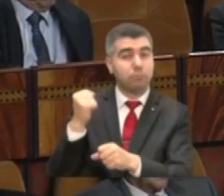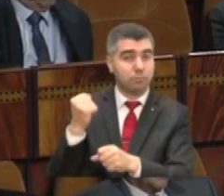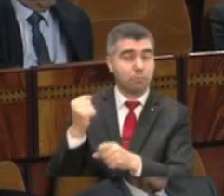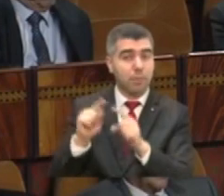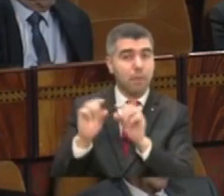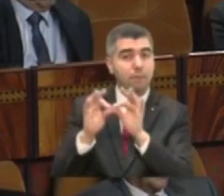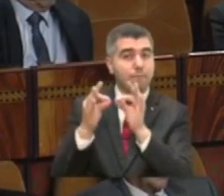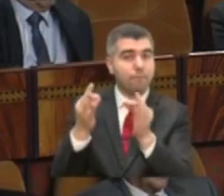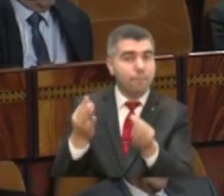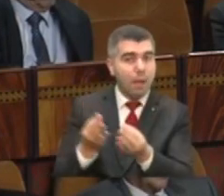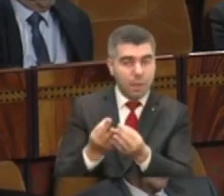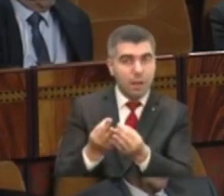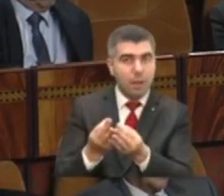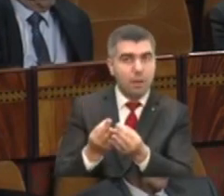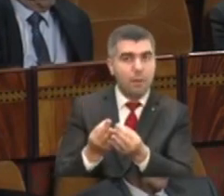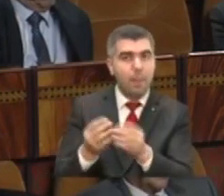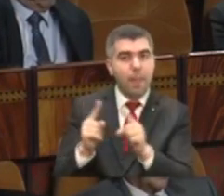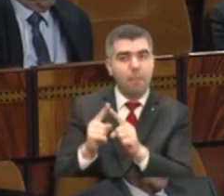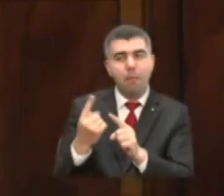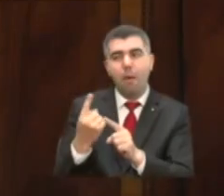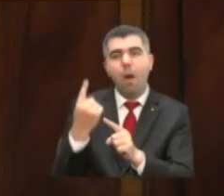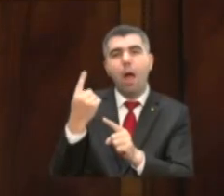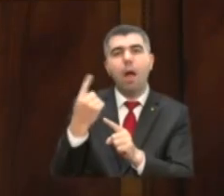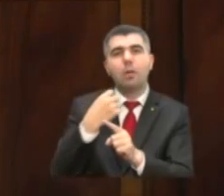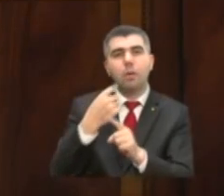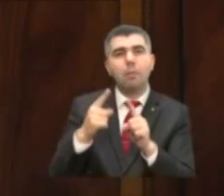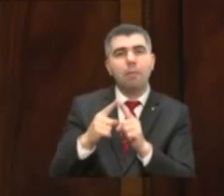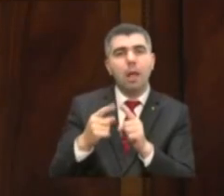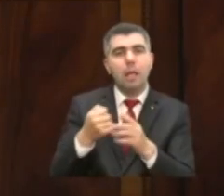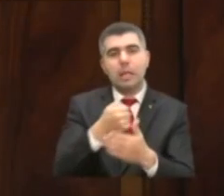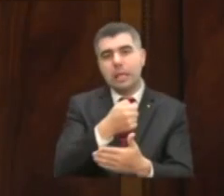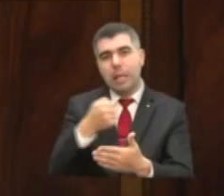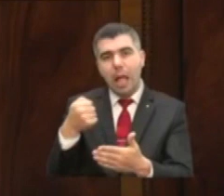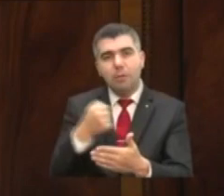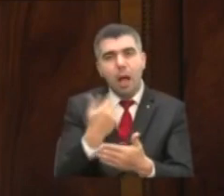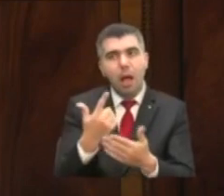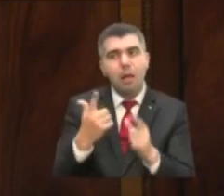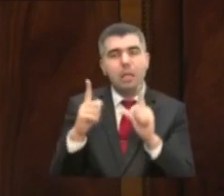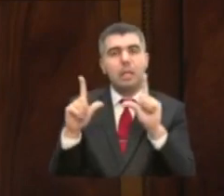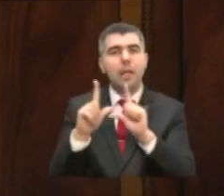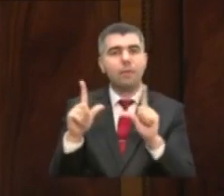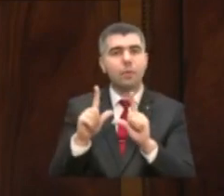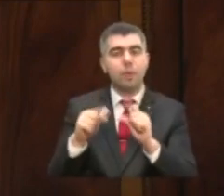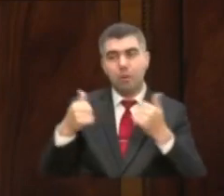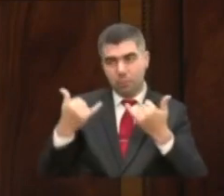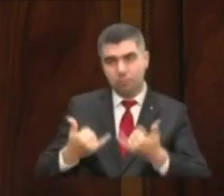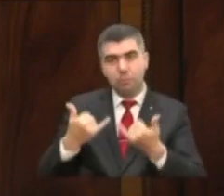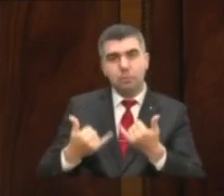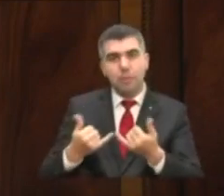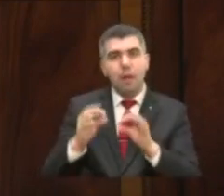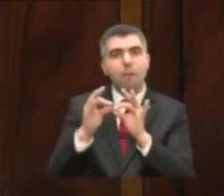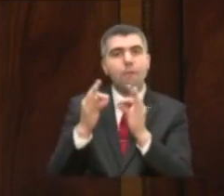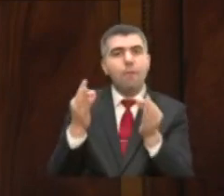الاسر يلاه كتكون عندهم آلة كهربائية واحدة وجوج، عنده ثلاجة وشي حاجة بسيطة. دابا أغلب الأسر في